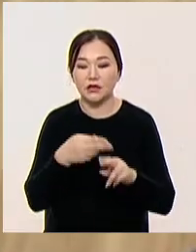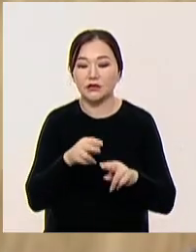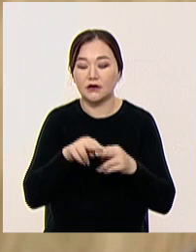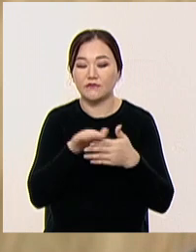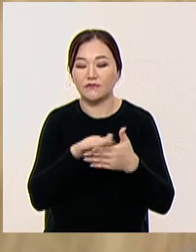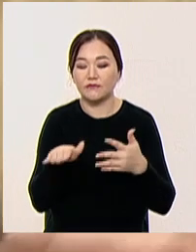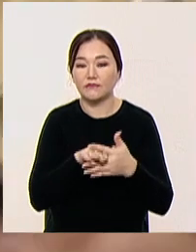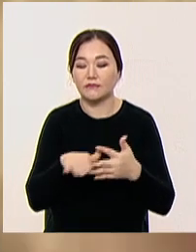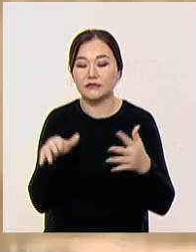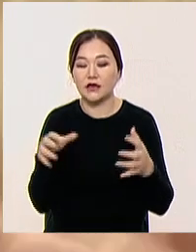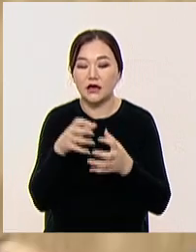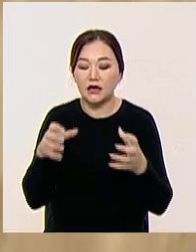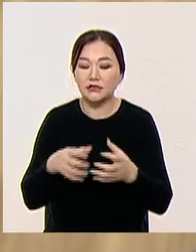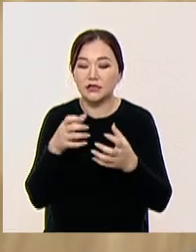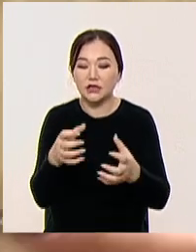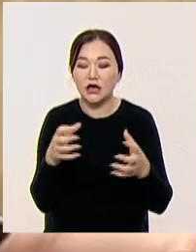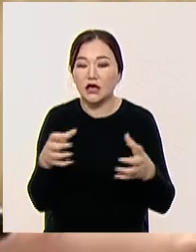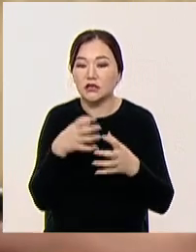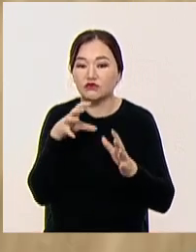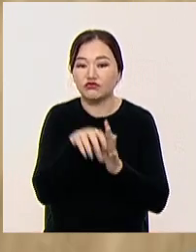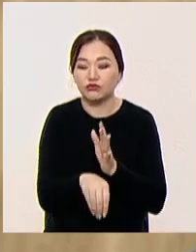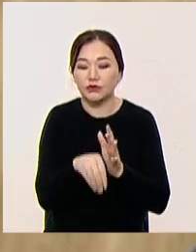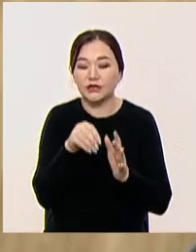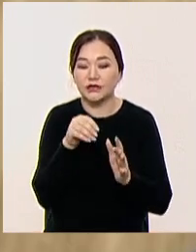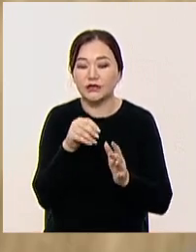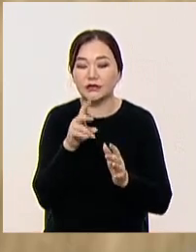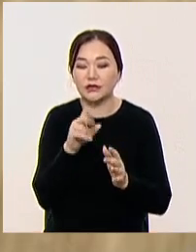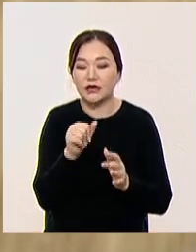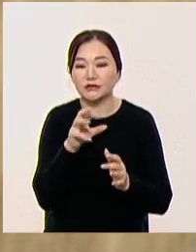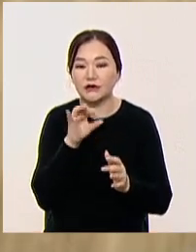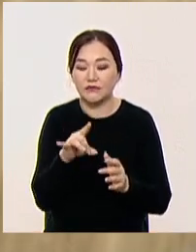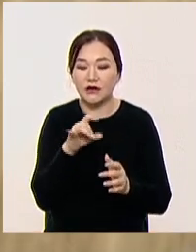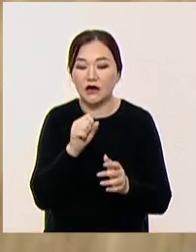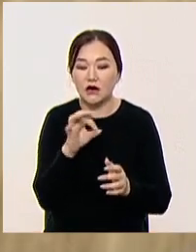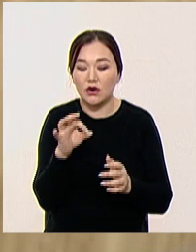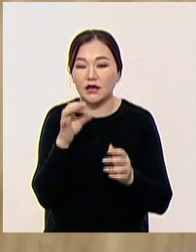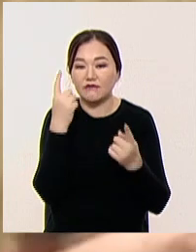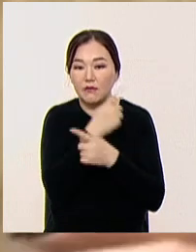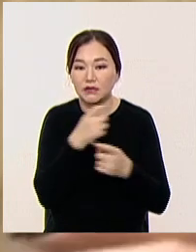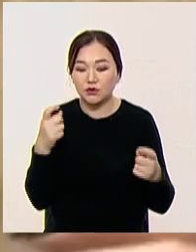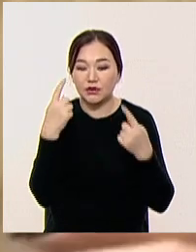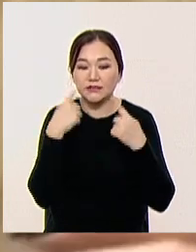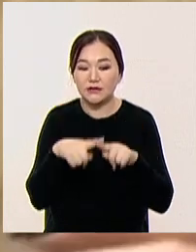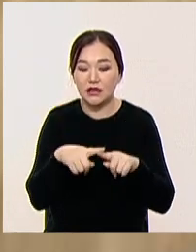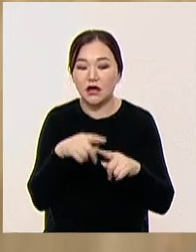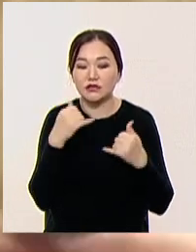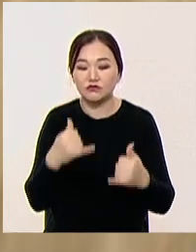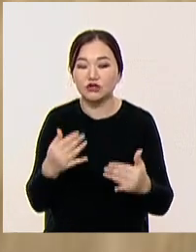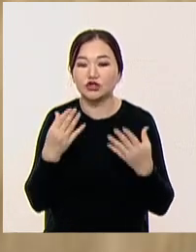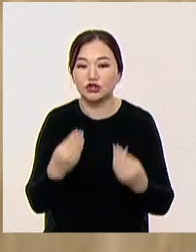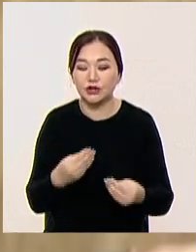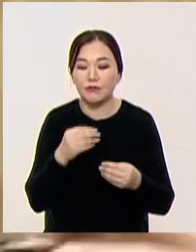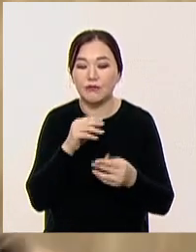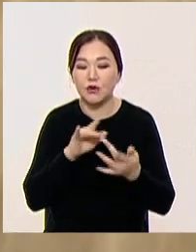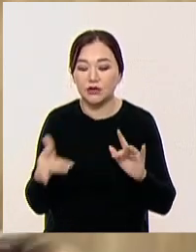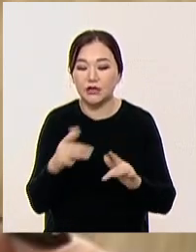нас сохраняются, содержатся на серверах АО «Национальные информационные технологии». На сегодняшний день